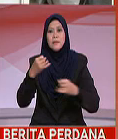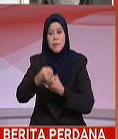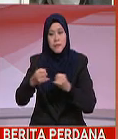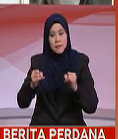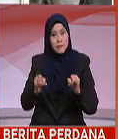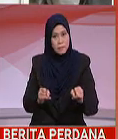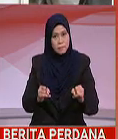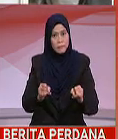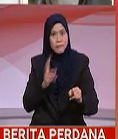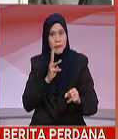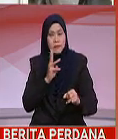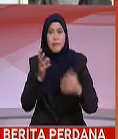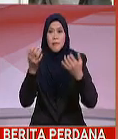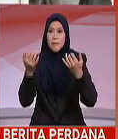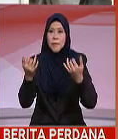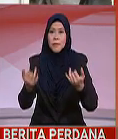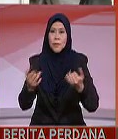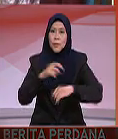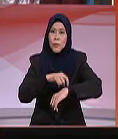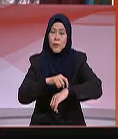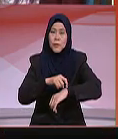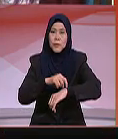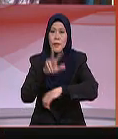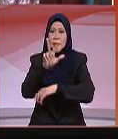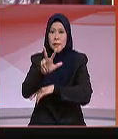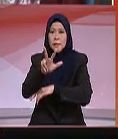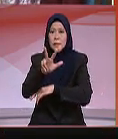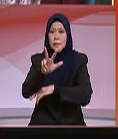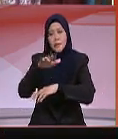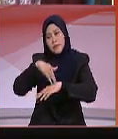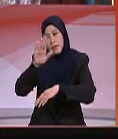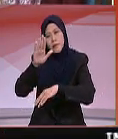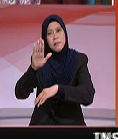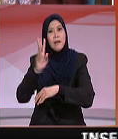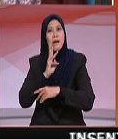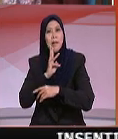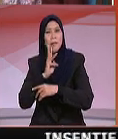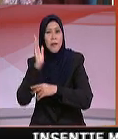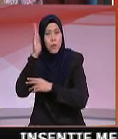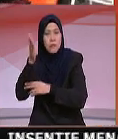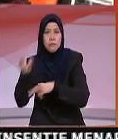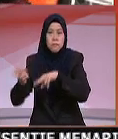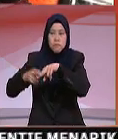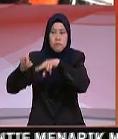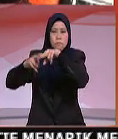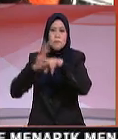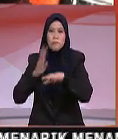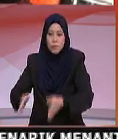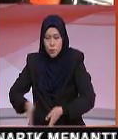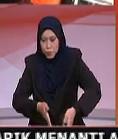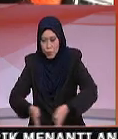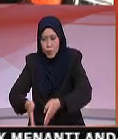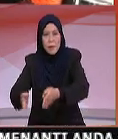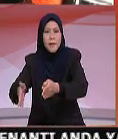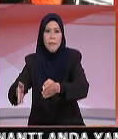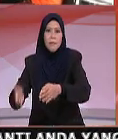Sairan bahawa pada malam nanti pada pukul 3 dan ke atas dilaporkan air pasang besar akan berlaku di Sungai Kemaman